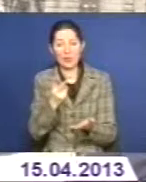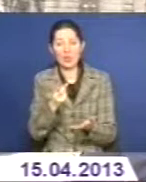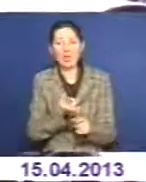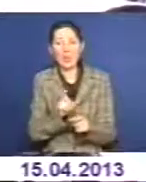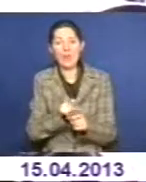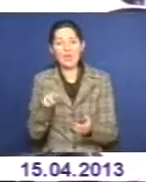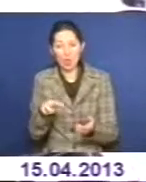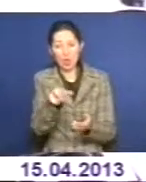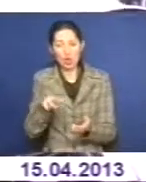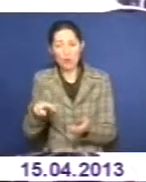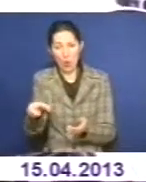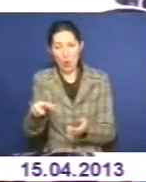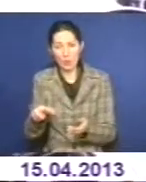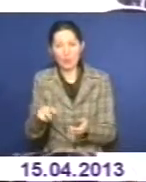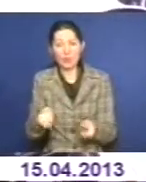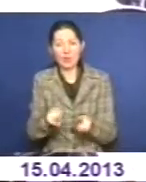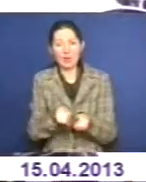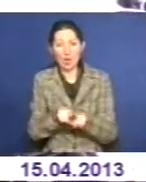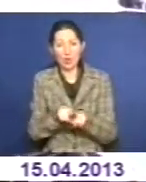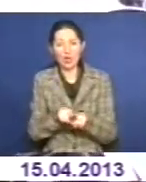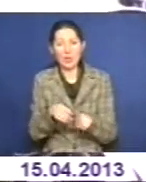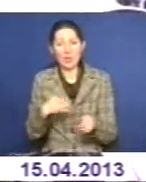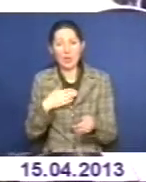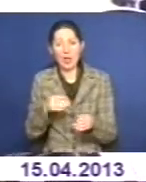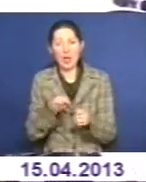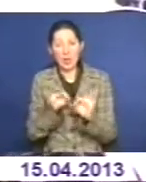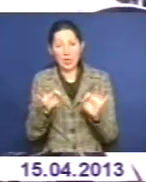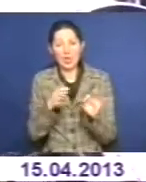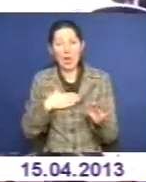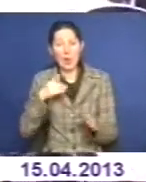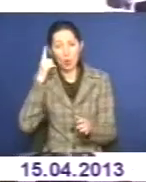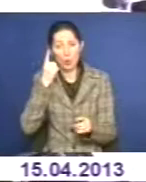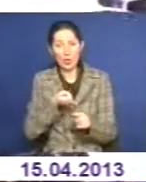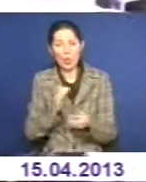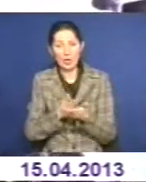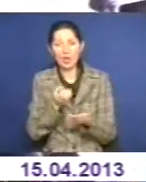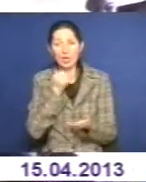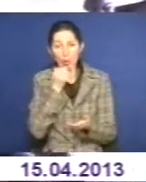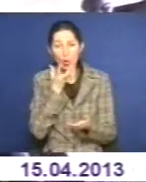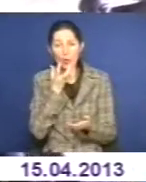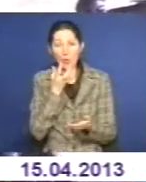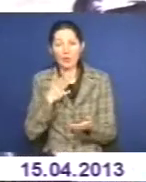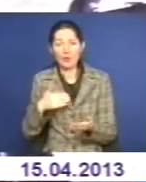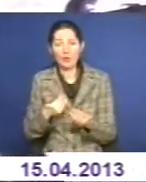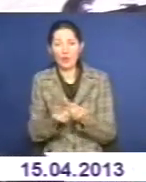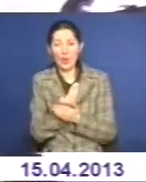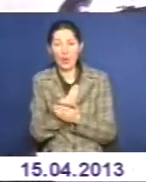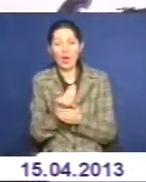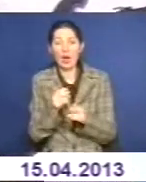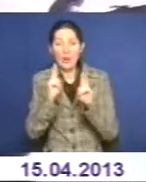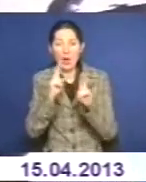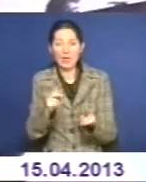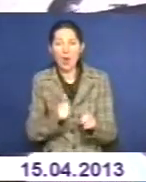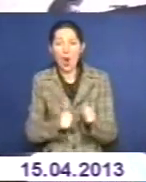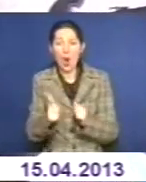одному напрямку. Також тлумачення, на мою думку, є добрим в нових правилах обгін зліва чи